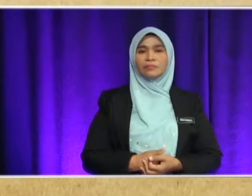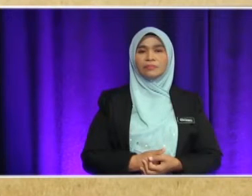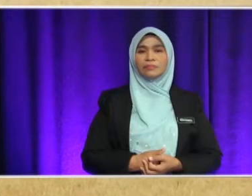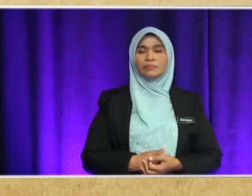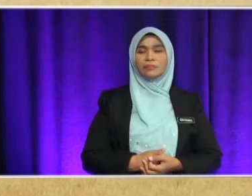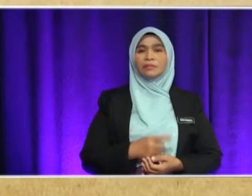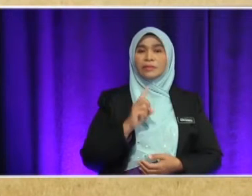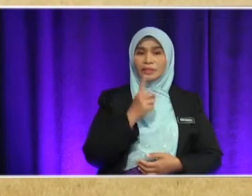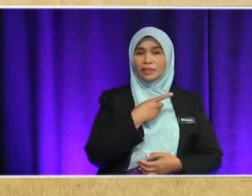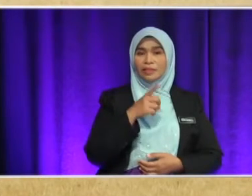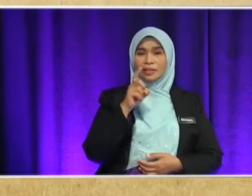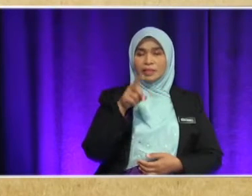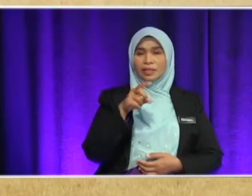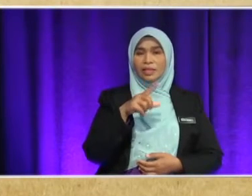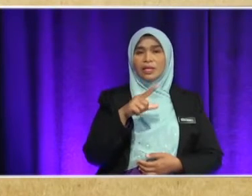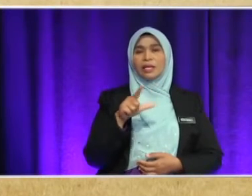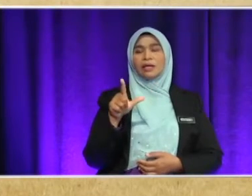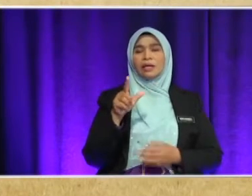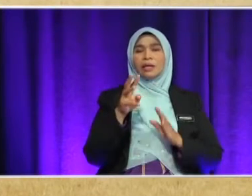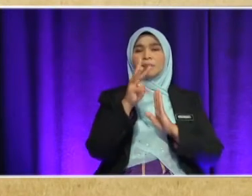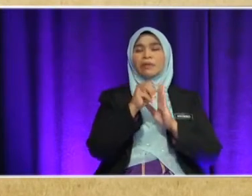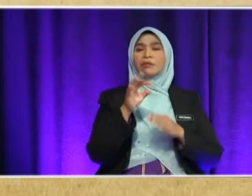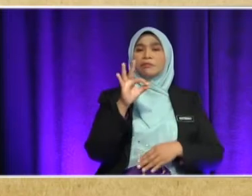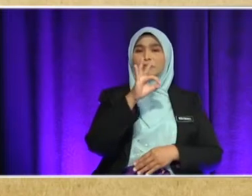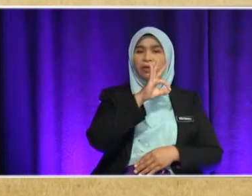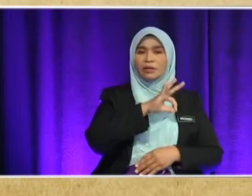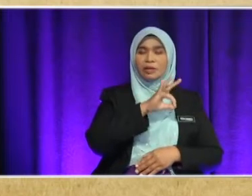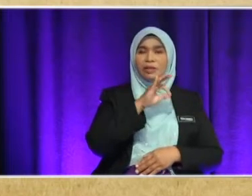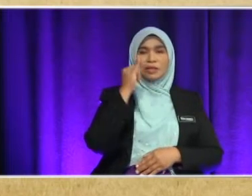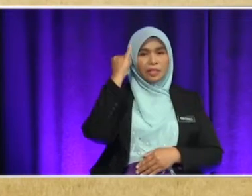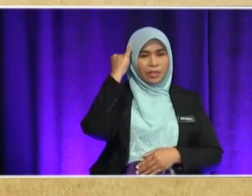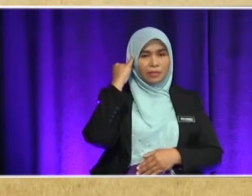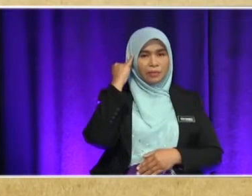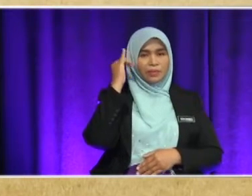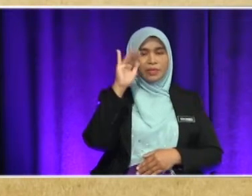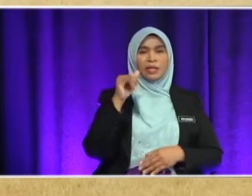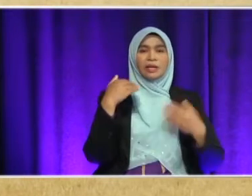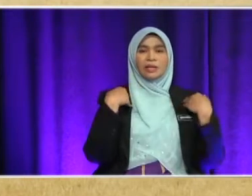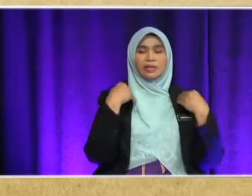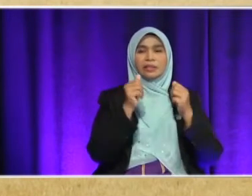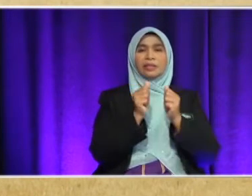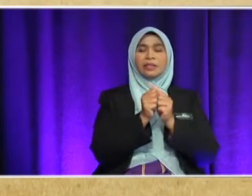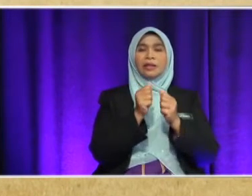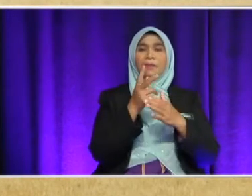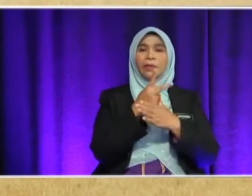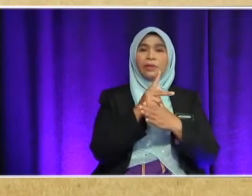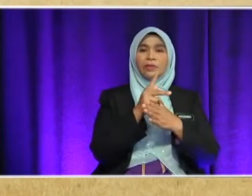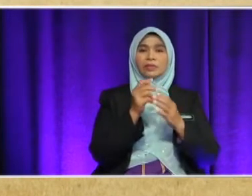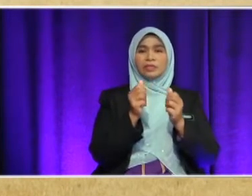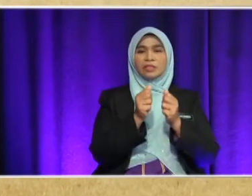kita hendaklah memanfaatkan ilmu yang adil dengan berfungsi dengan orang lain agar negara kita dapat